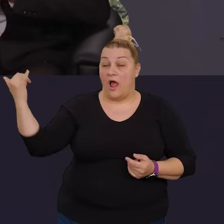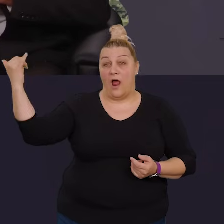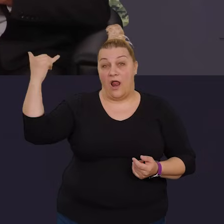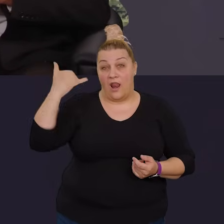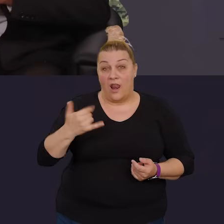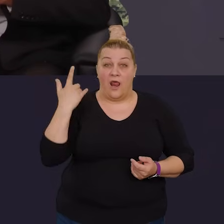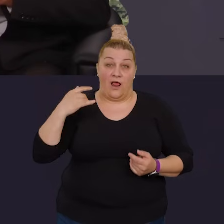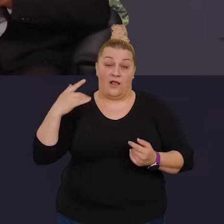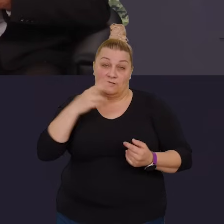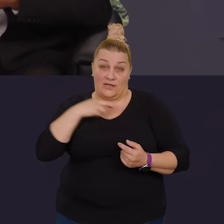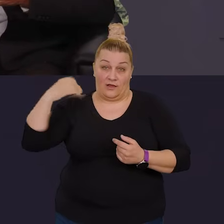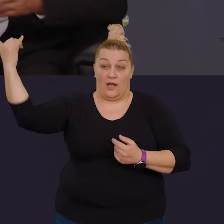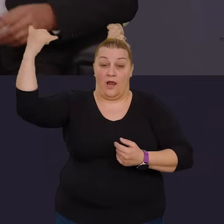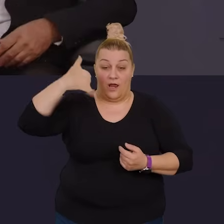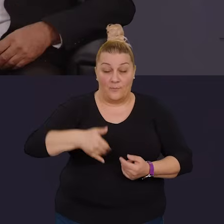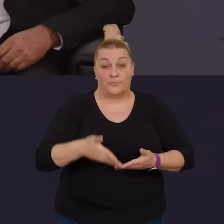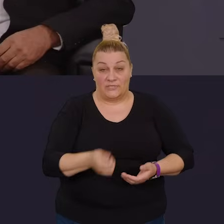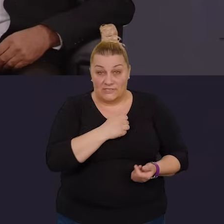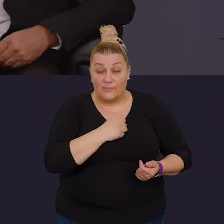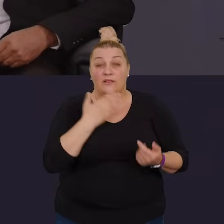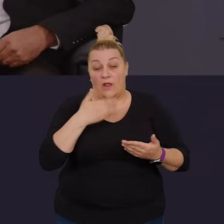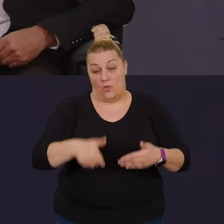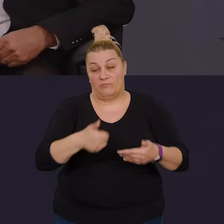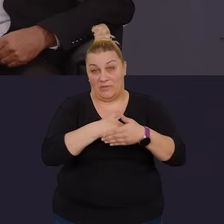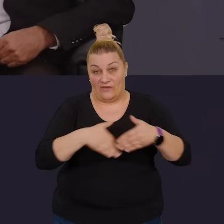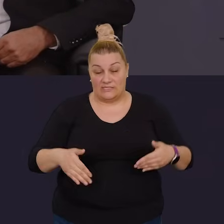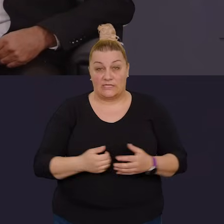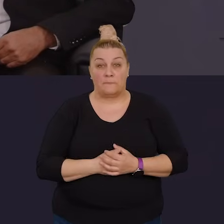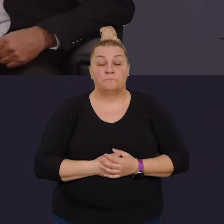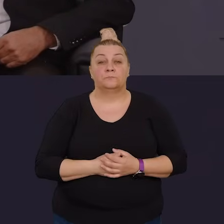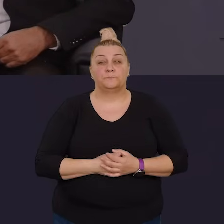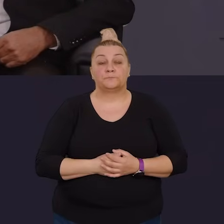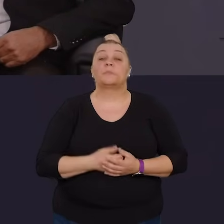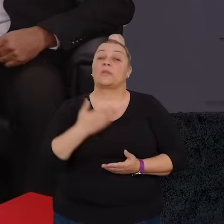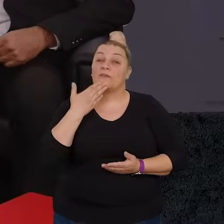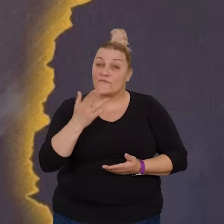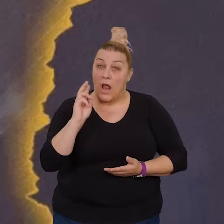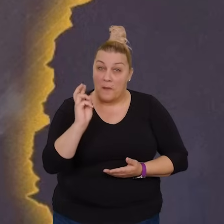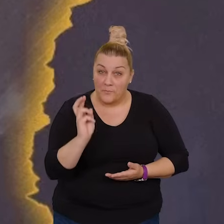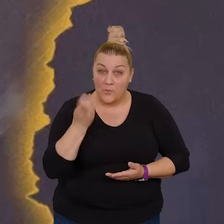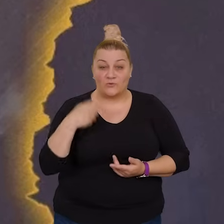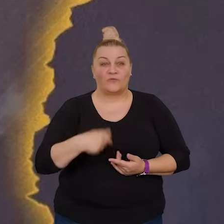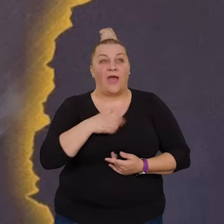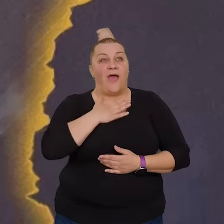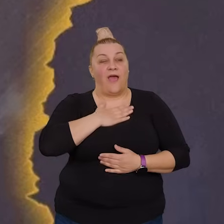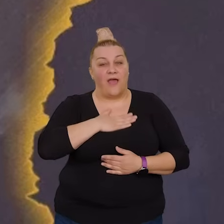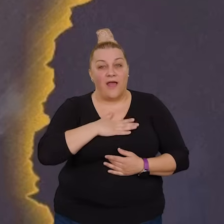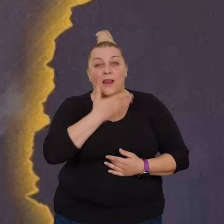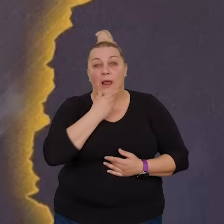potegli iz glavnog grada Hrvatske, što ste ovdje večeras s nama na prvoj crti. Hvala na poziv, ovdje uvijek lijepo doći. Ja sam